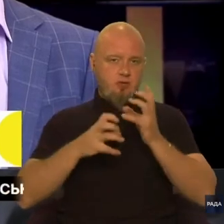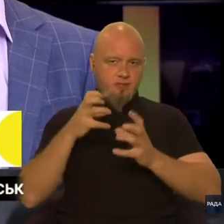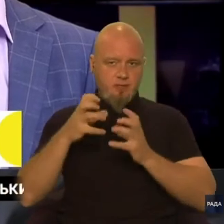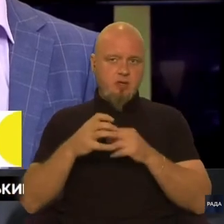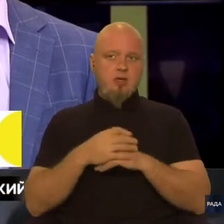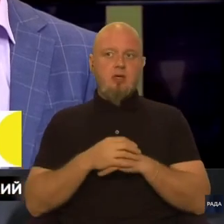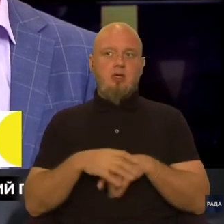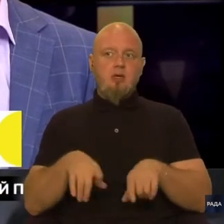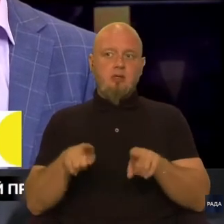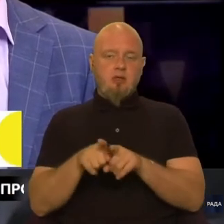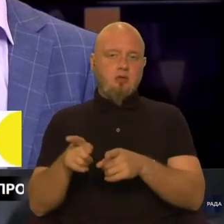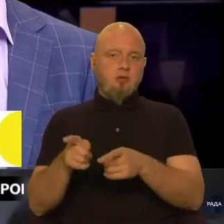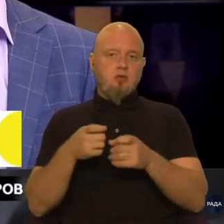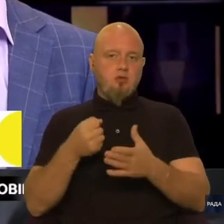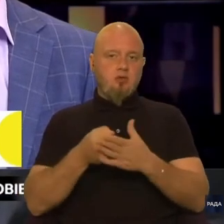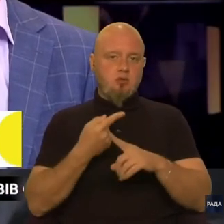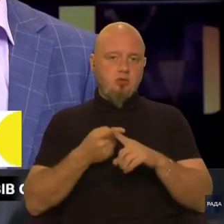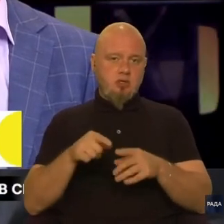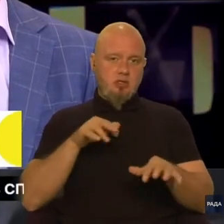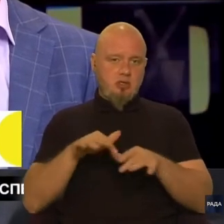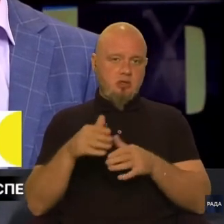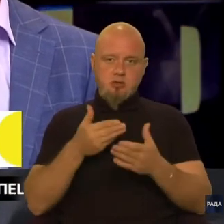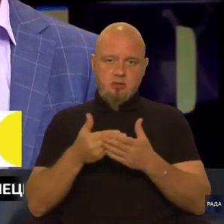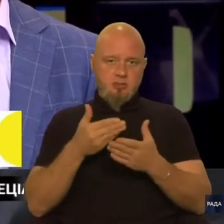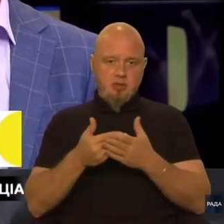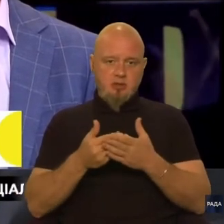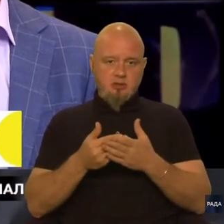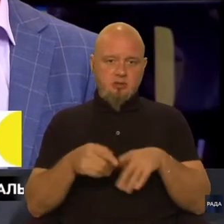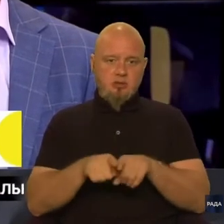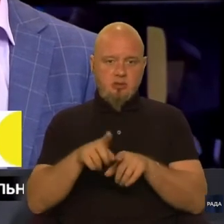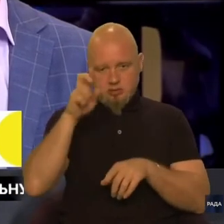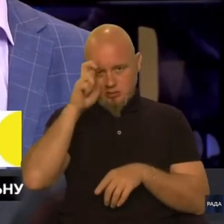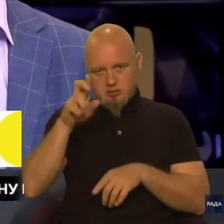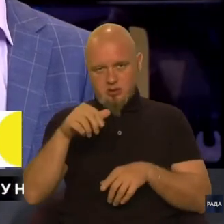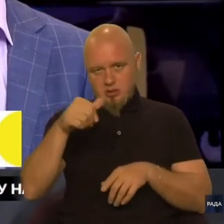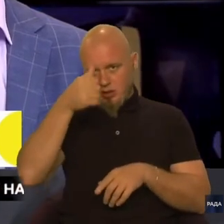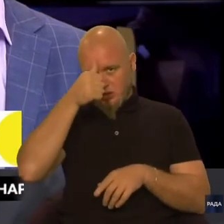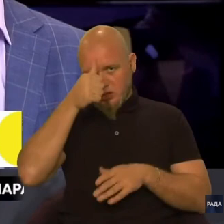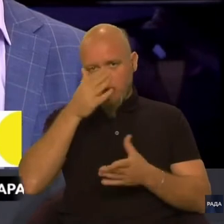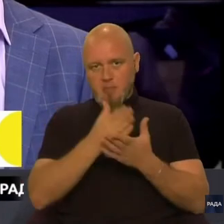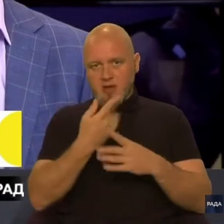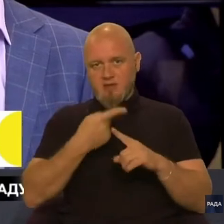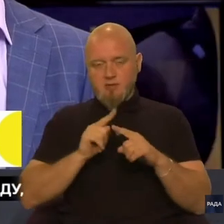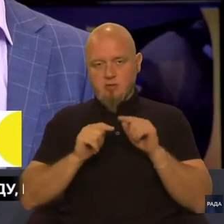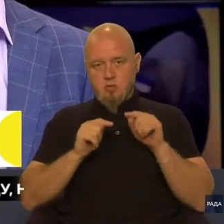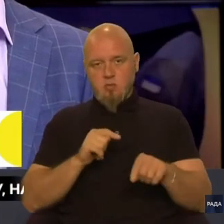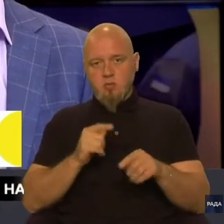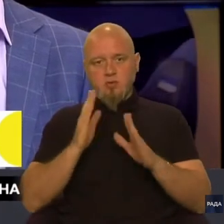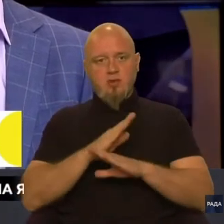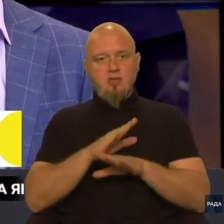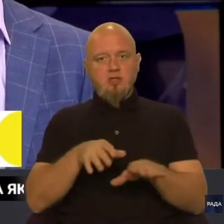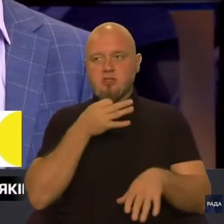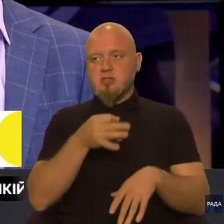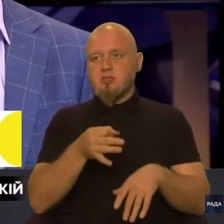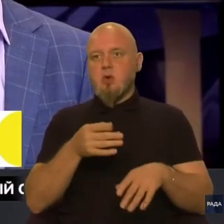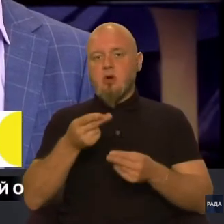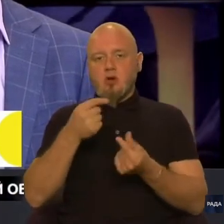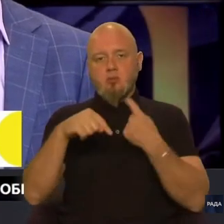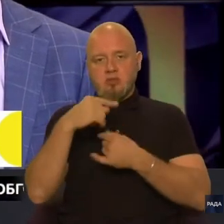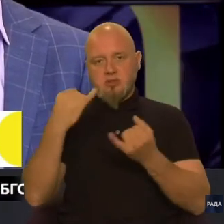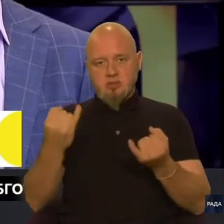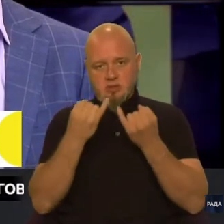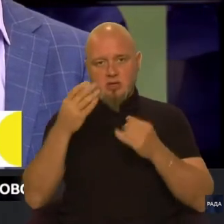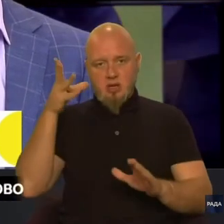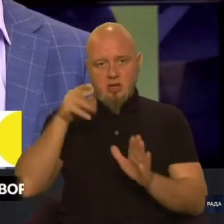також залучені до цієї діяльності наприклад така країна як Індія має в цьому не лише скажімо комерційні